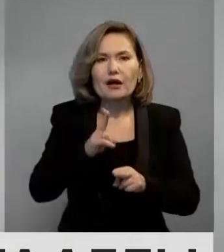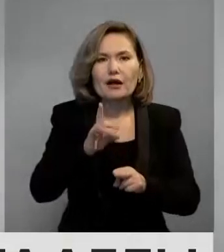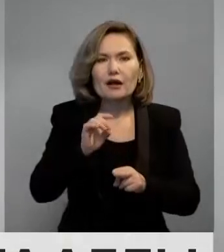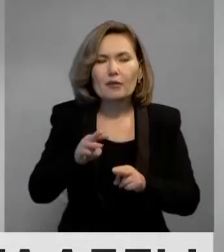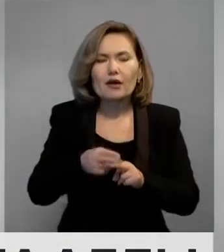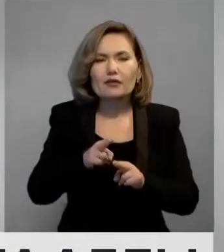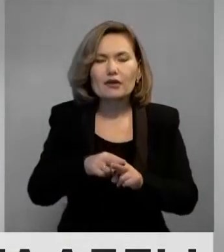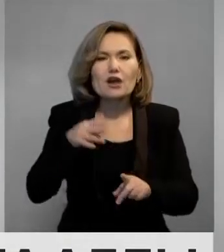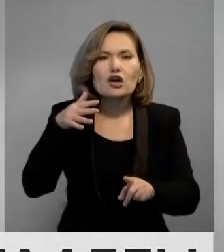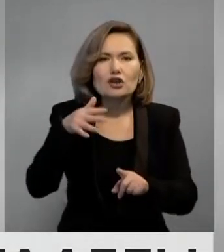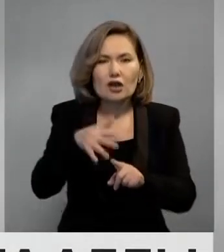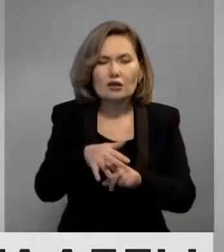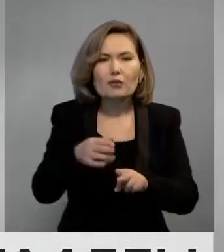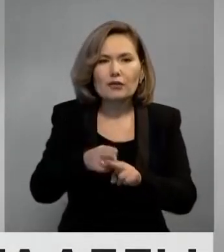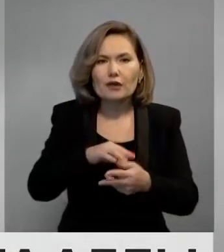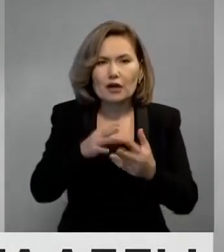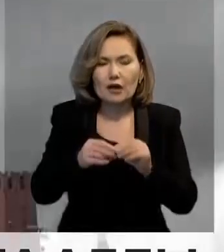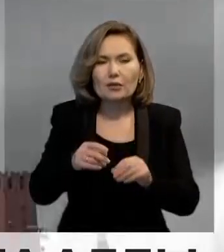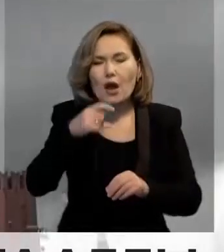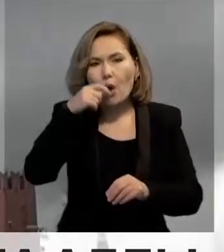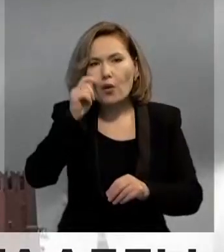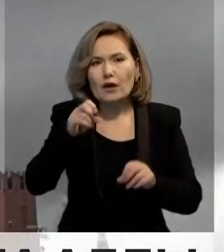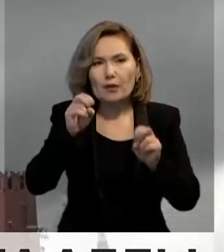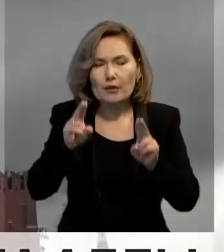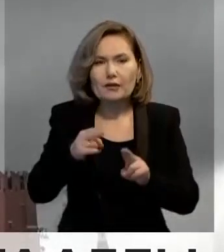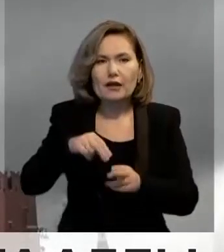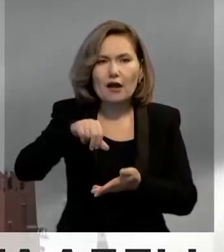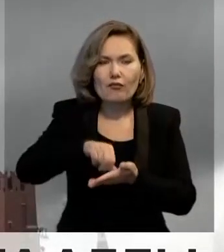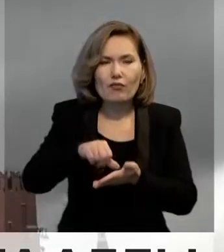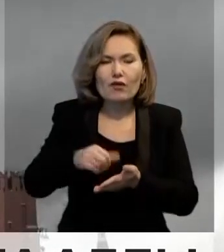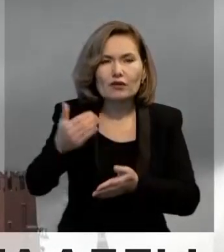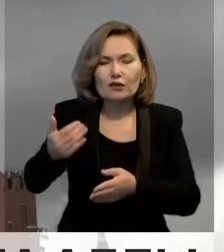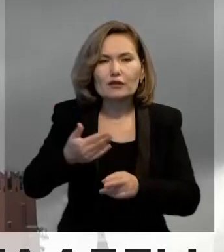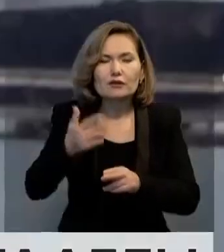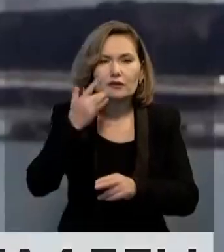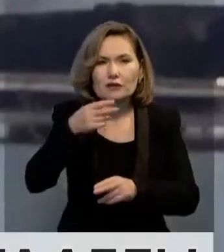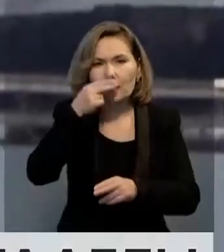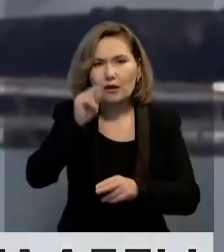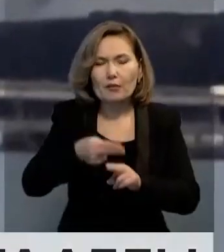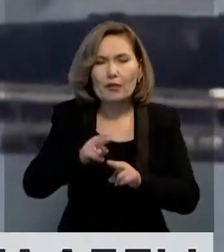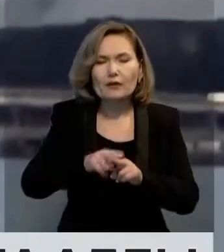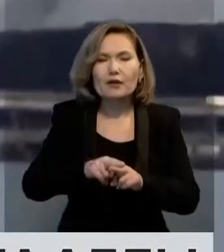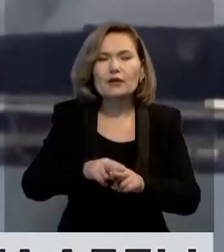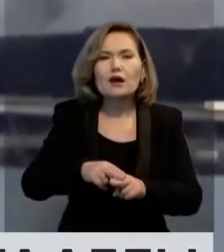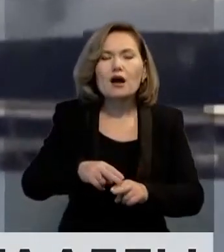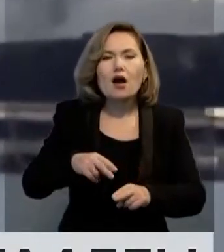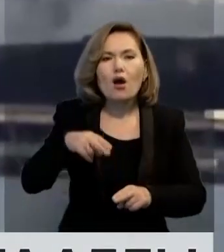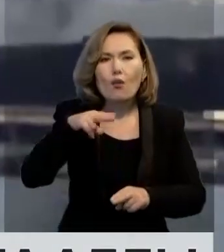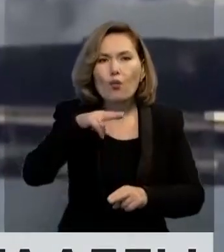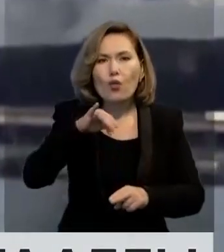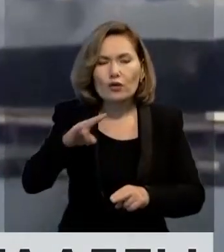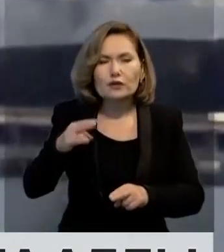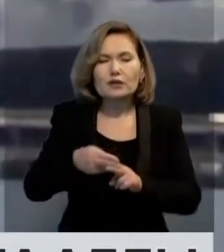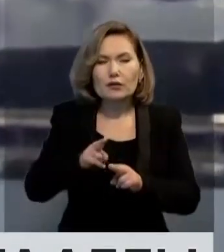шабуылды теракт деп атап, ол үшін Украинаның арнайы қызмет өкілдерін айыптады. Кремль басшысы лаңкестік әрекеттер